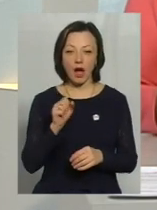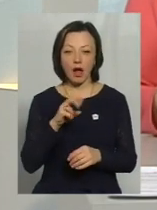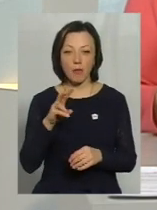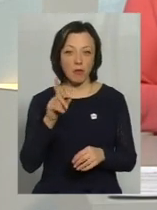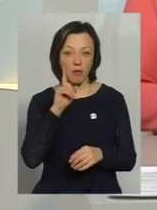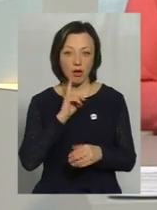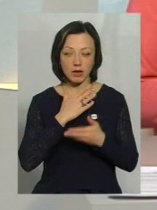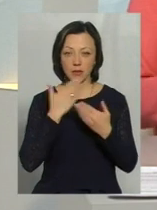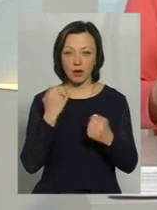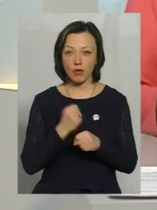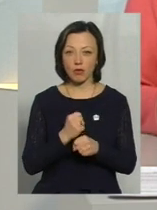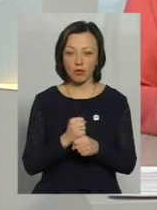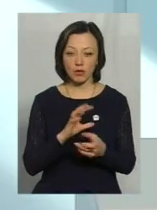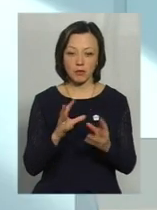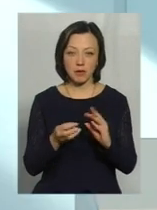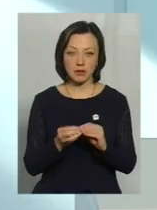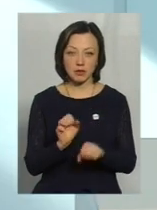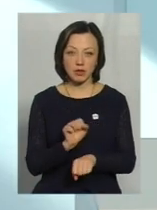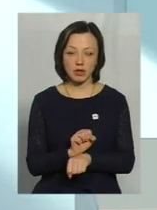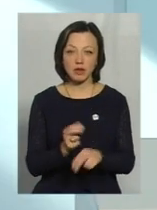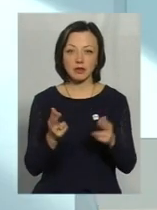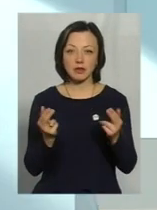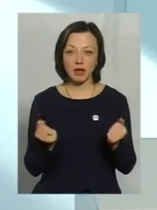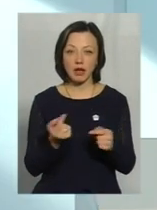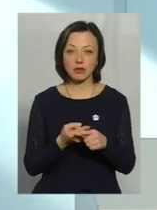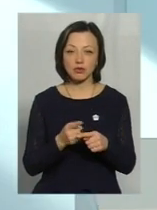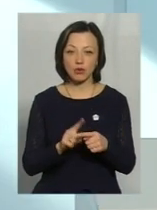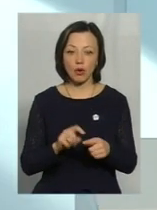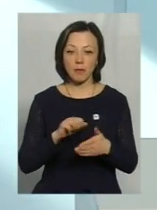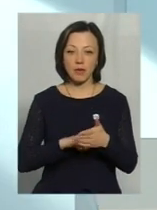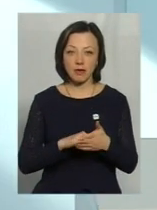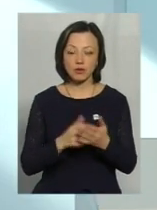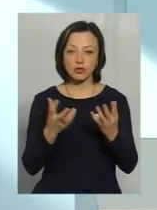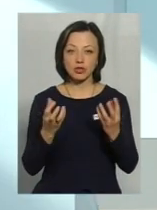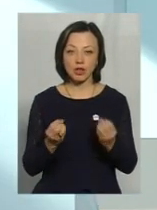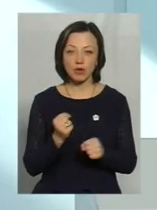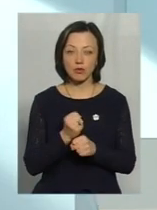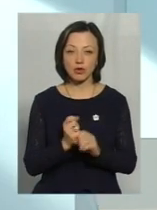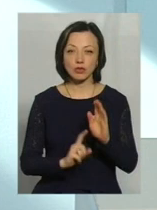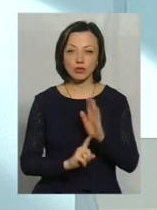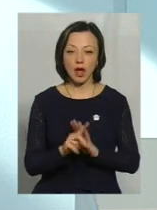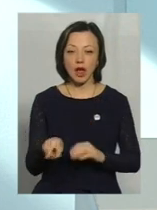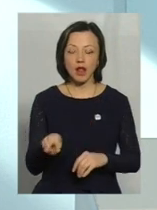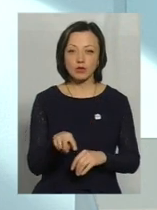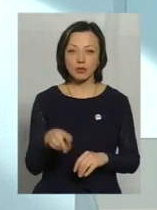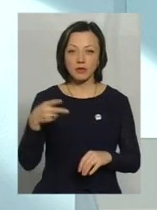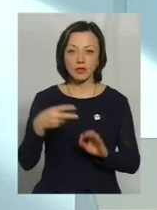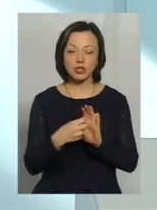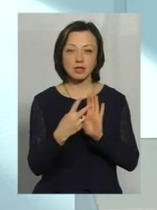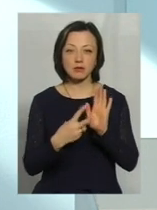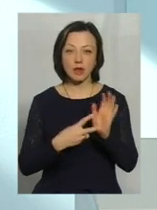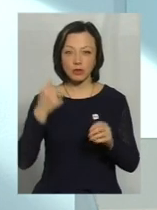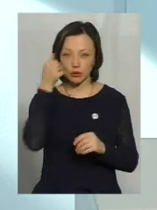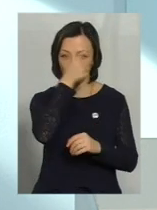її немає, робота, в принципі, стоїть. Так, да, з цього приводу ми ще роботи розпочали в листопаді 2017